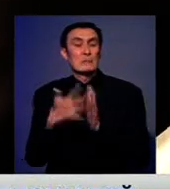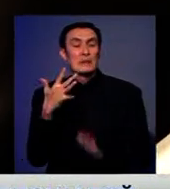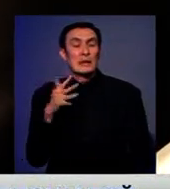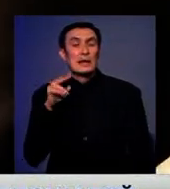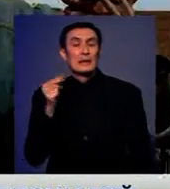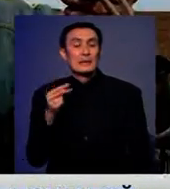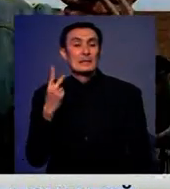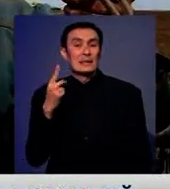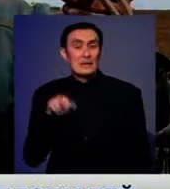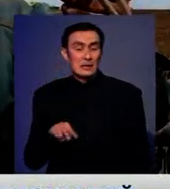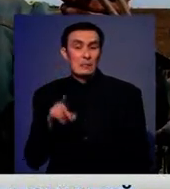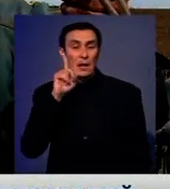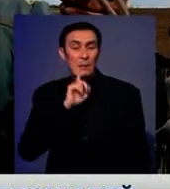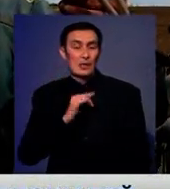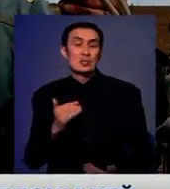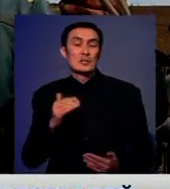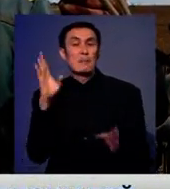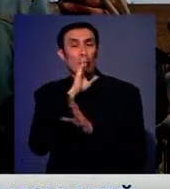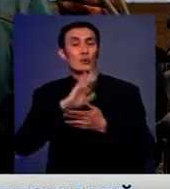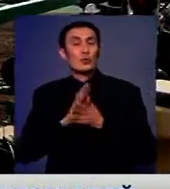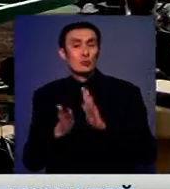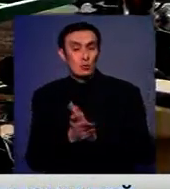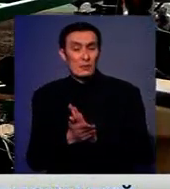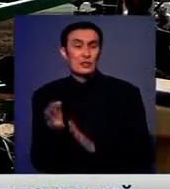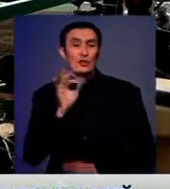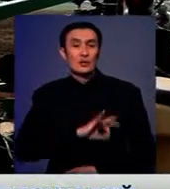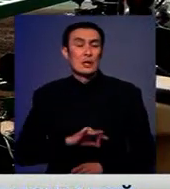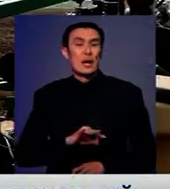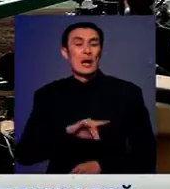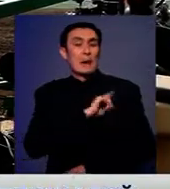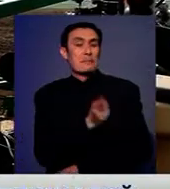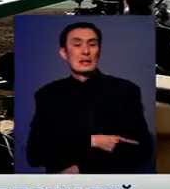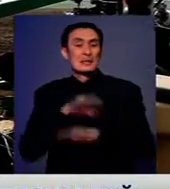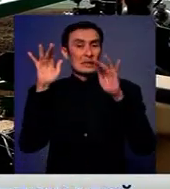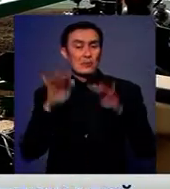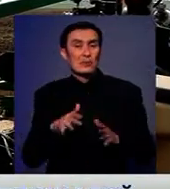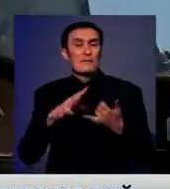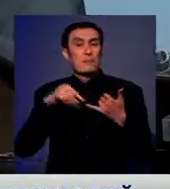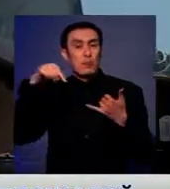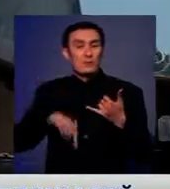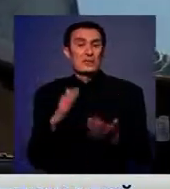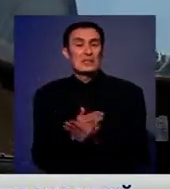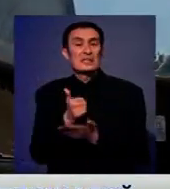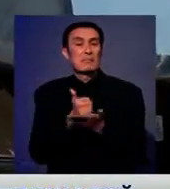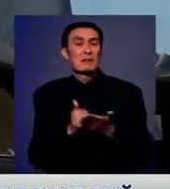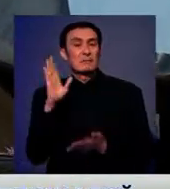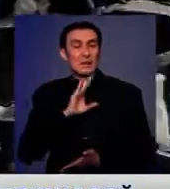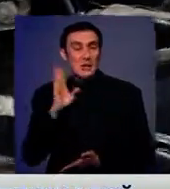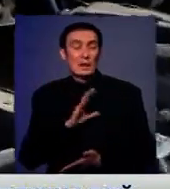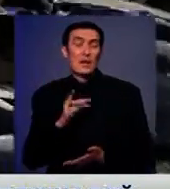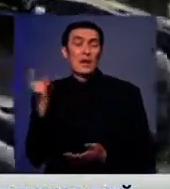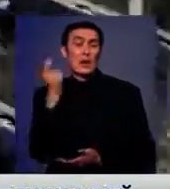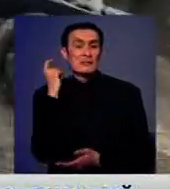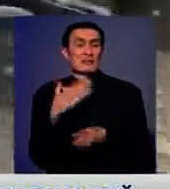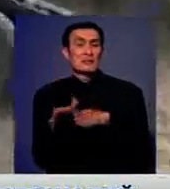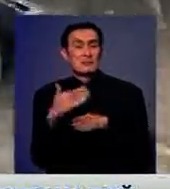литр. Благоприятные для аграриев и погодные условия. За счет обильных снегопадов в почве имеется большой запас влаги. Местные